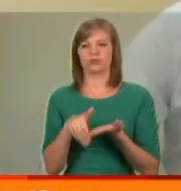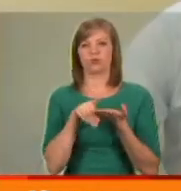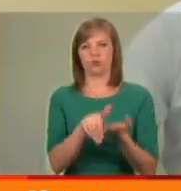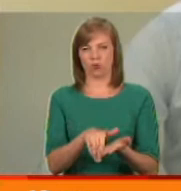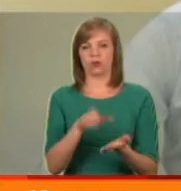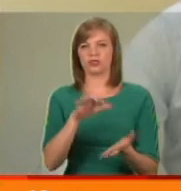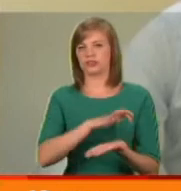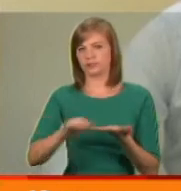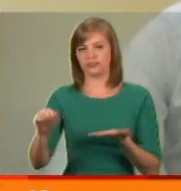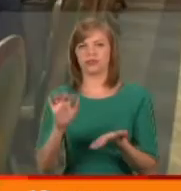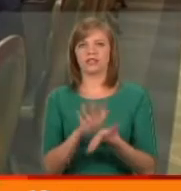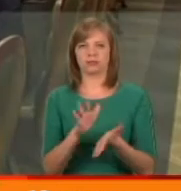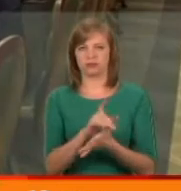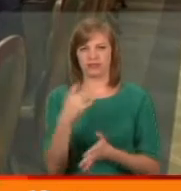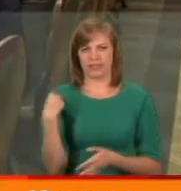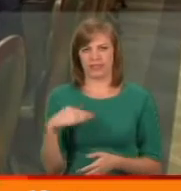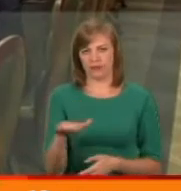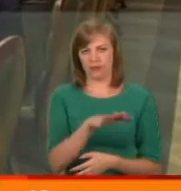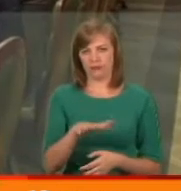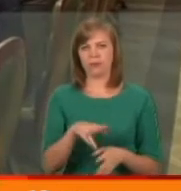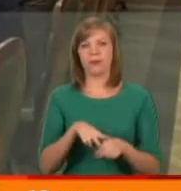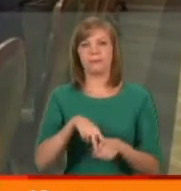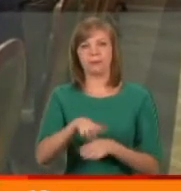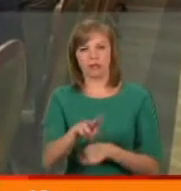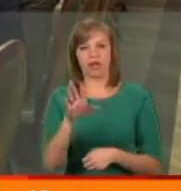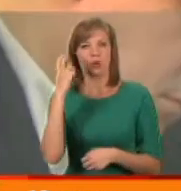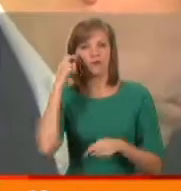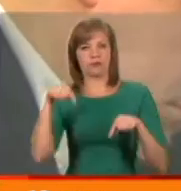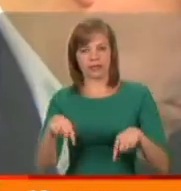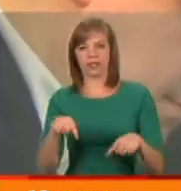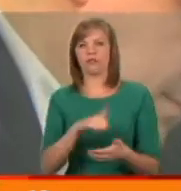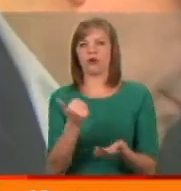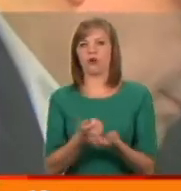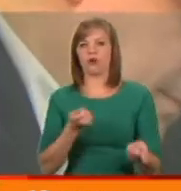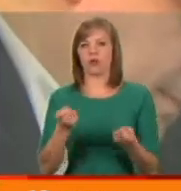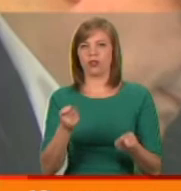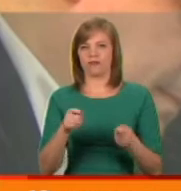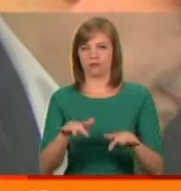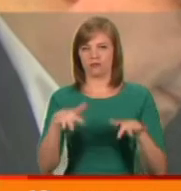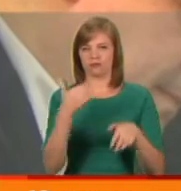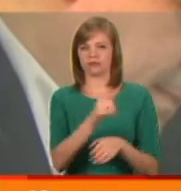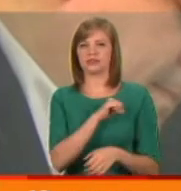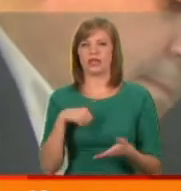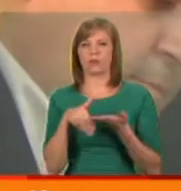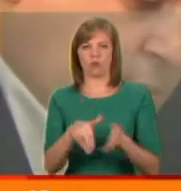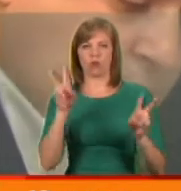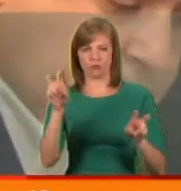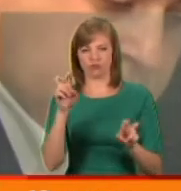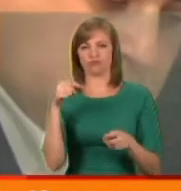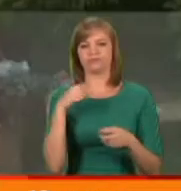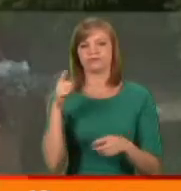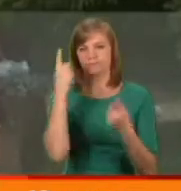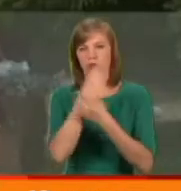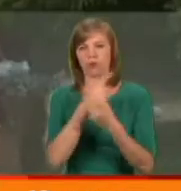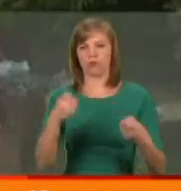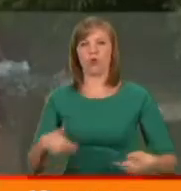допомогти із вивезенням непотребу зі Львова. Паралельно із цим у Києві голова парламентської фракції партії «Самопоміч» Олег Березюк